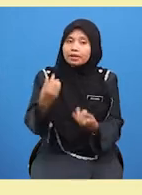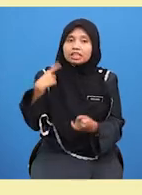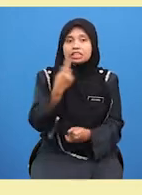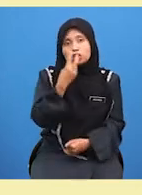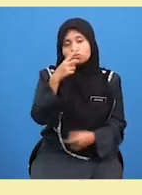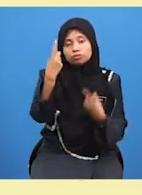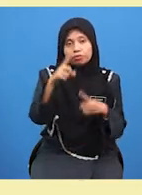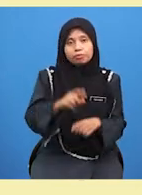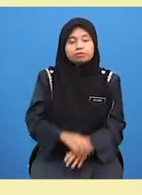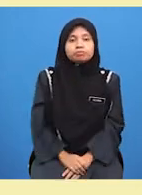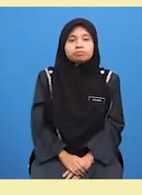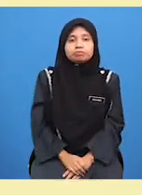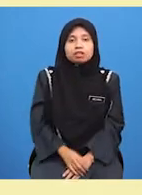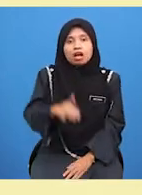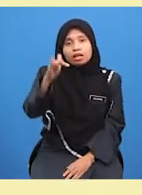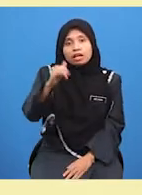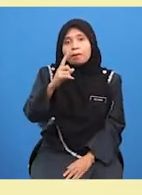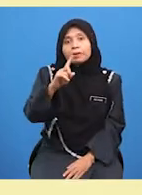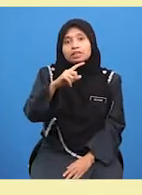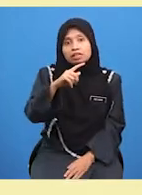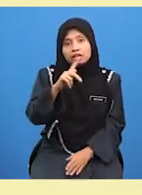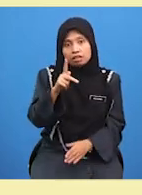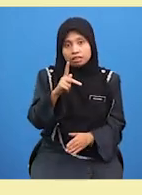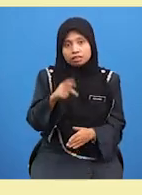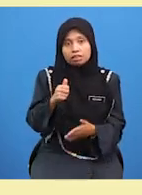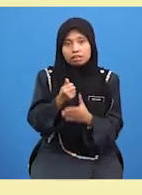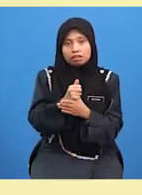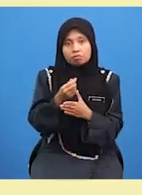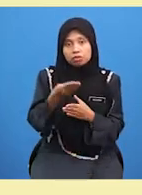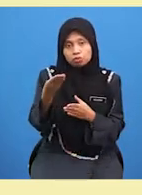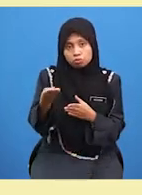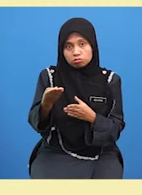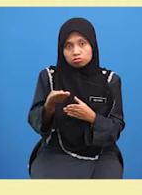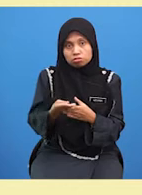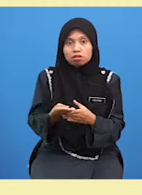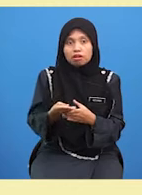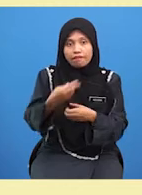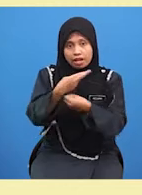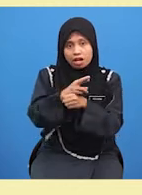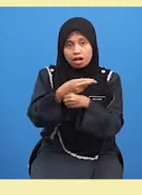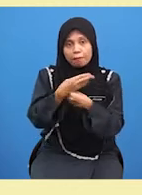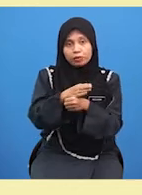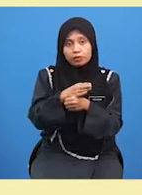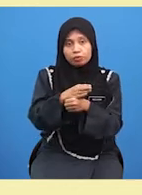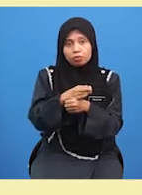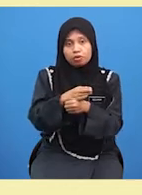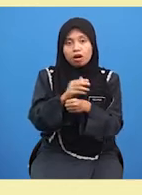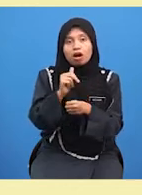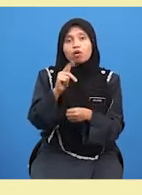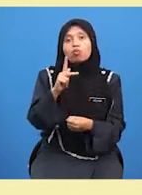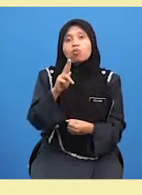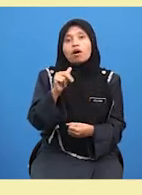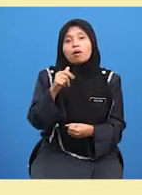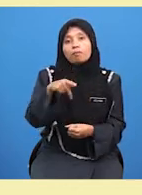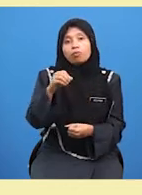jawapan. Yang manakah antara berikut merupakan reka bentuk sistem akuafonik yang